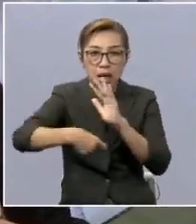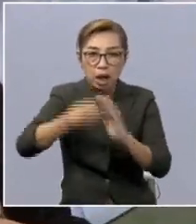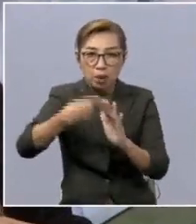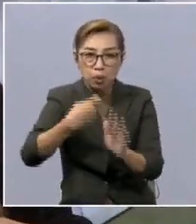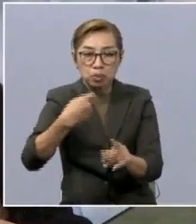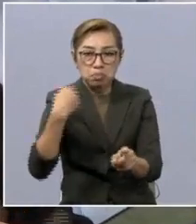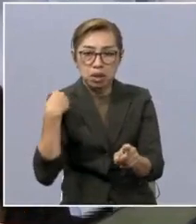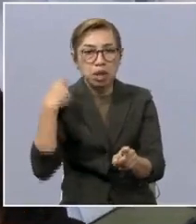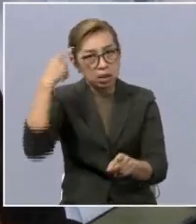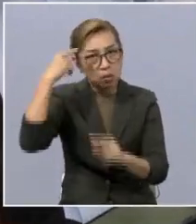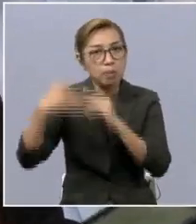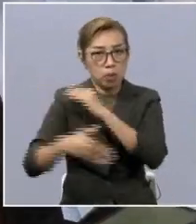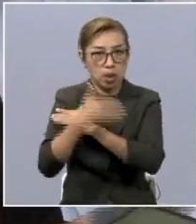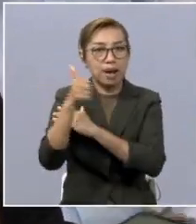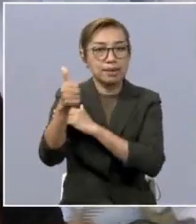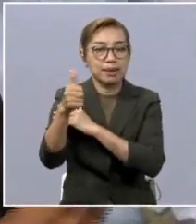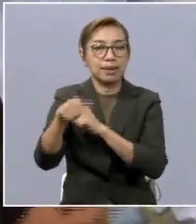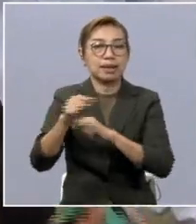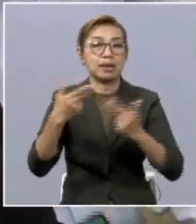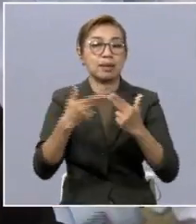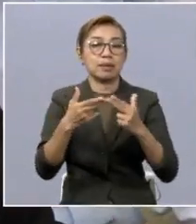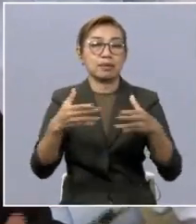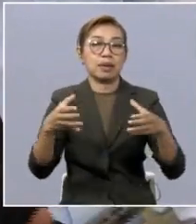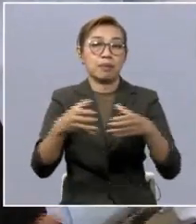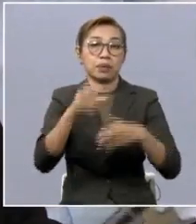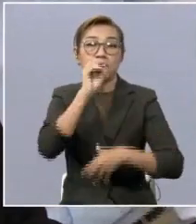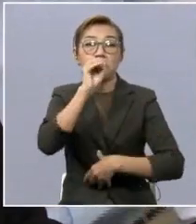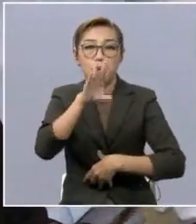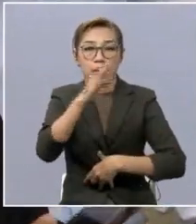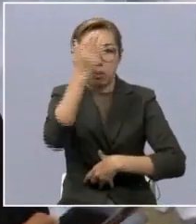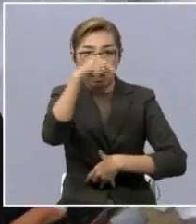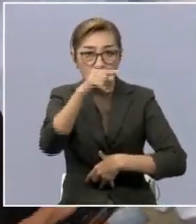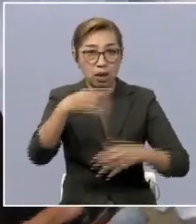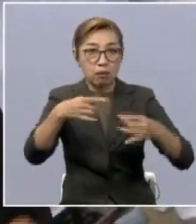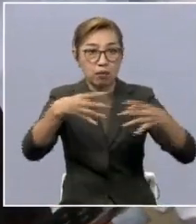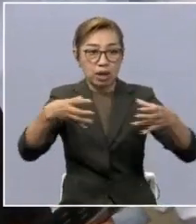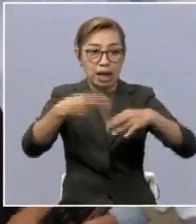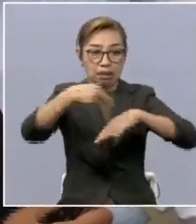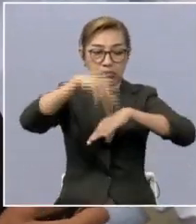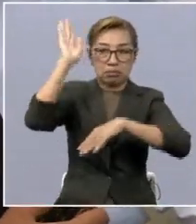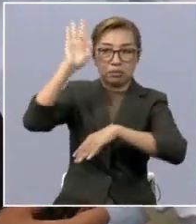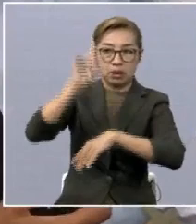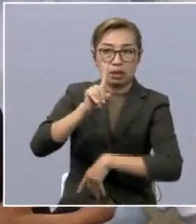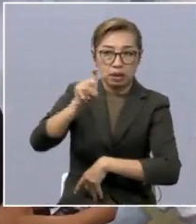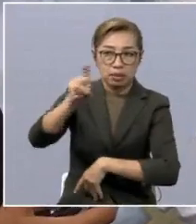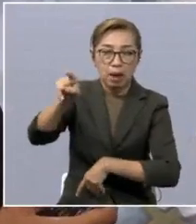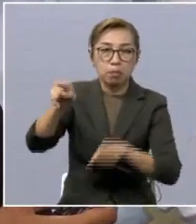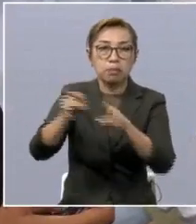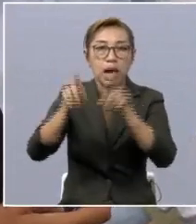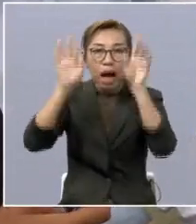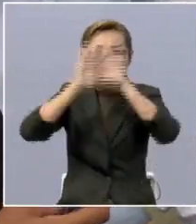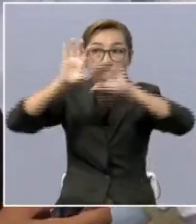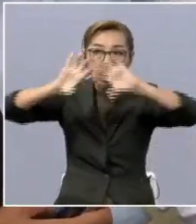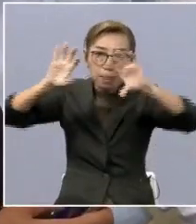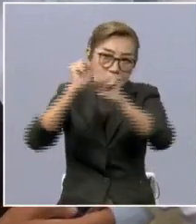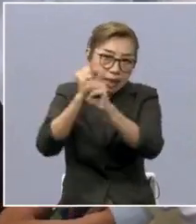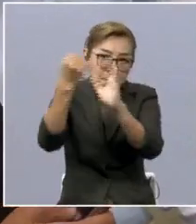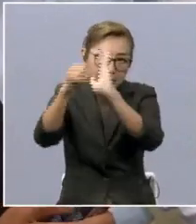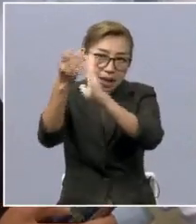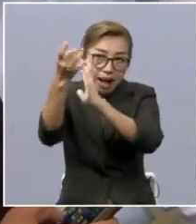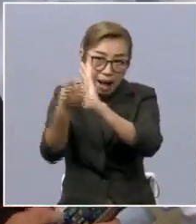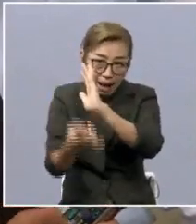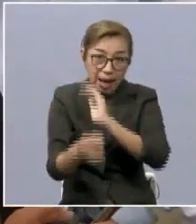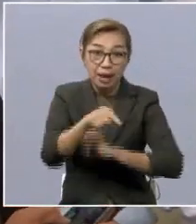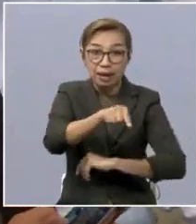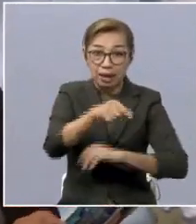ติก็ต้องออกมาพูดประเด็นที่อ่ะแน่นอนสิ่งอภิปรายสิ่งที่ฝ่ายค้านจะชี้ให้เห็นก็คือจุดบกพร่องต่างๆของรัฐบาลนะครับก็เ